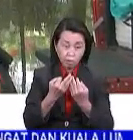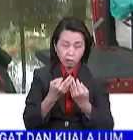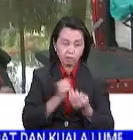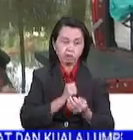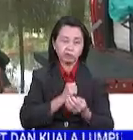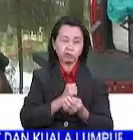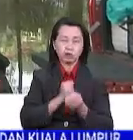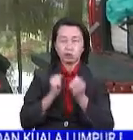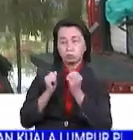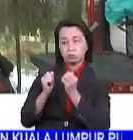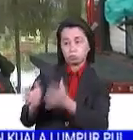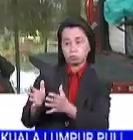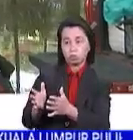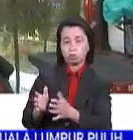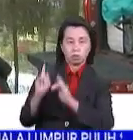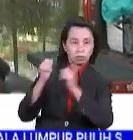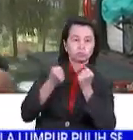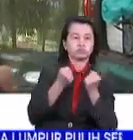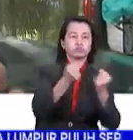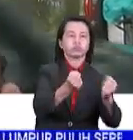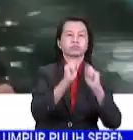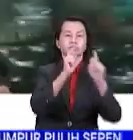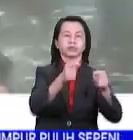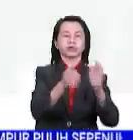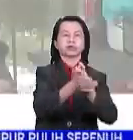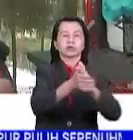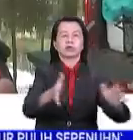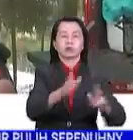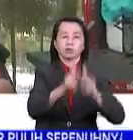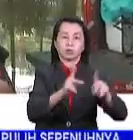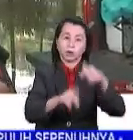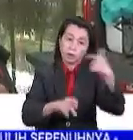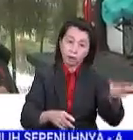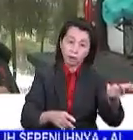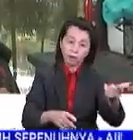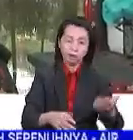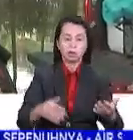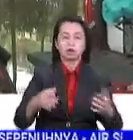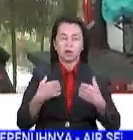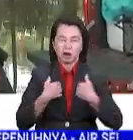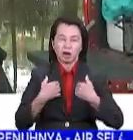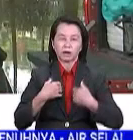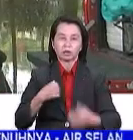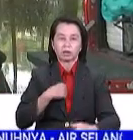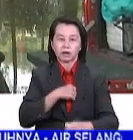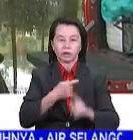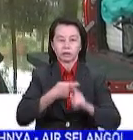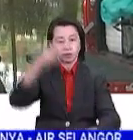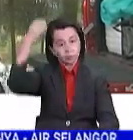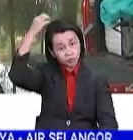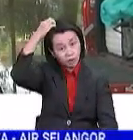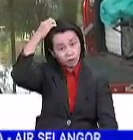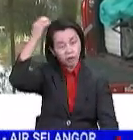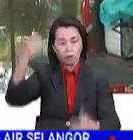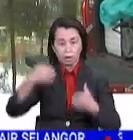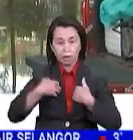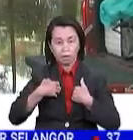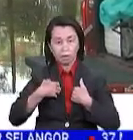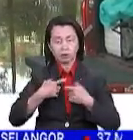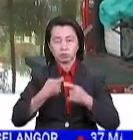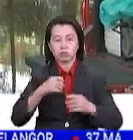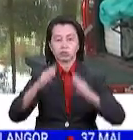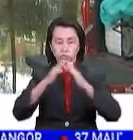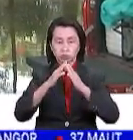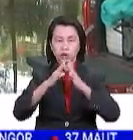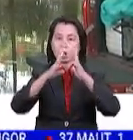tinggalkan untuk tujuan menyelamatkan bangsa-bangsa banjir yang lain. Ada anggota memang daripada negeri Selangor sendiri, ada anggota memang yang rumah dia